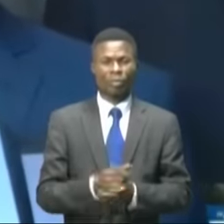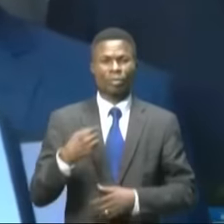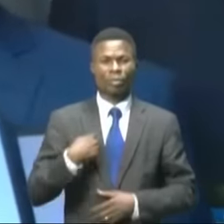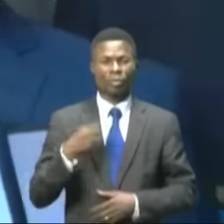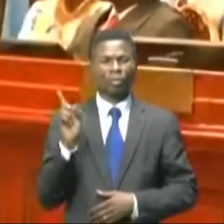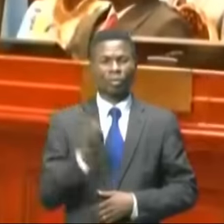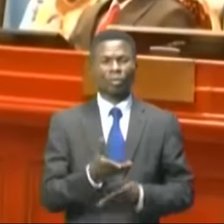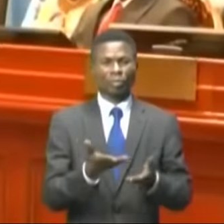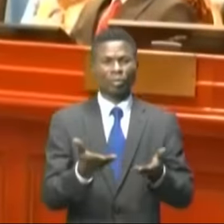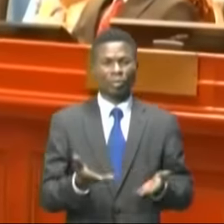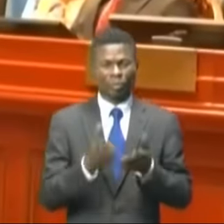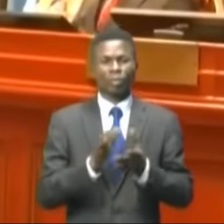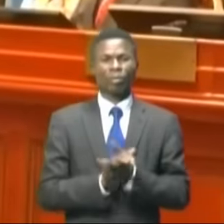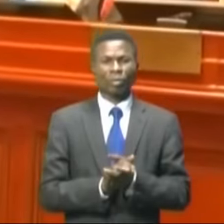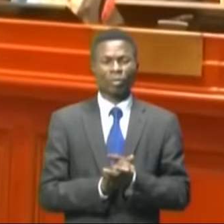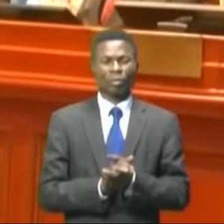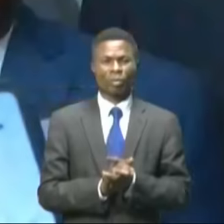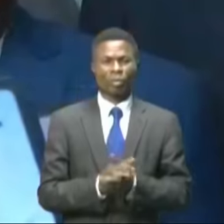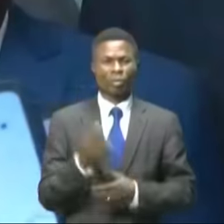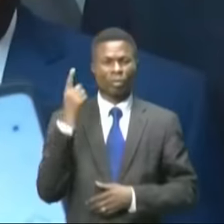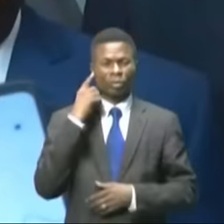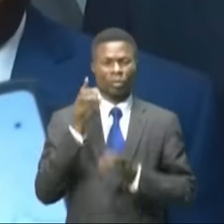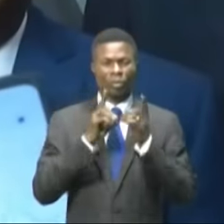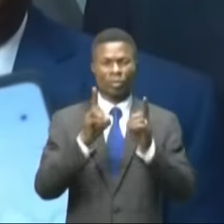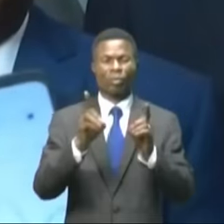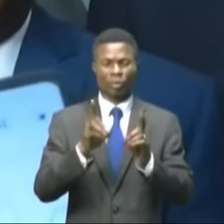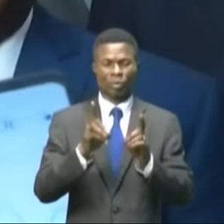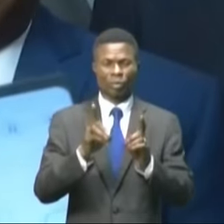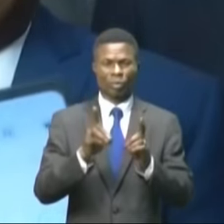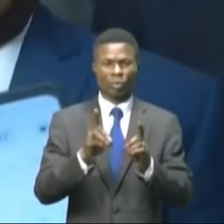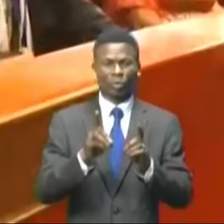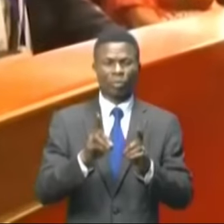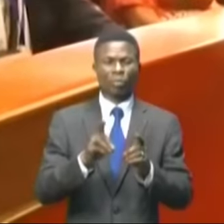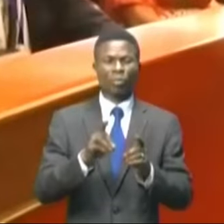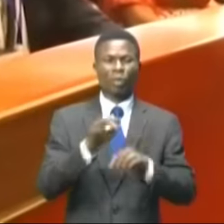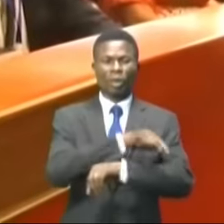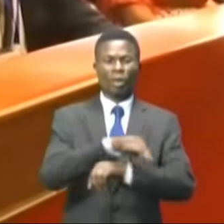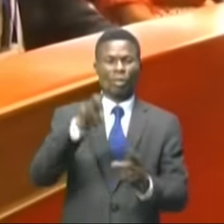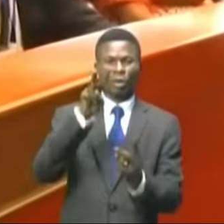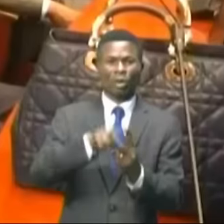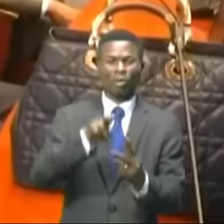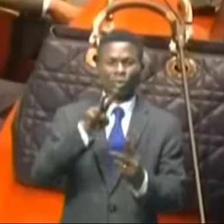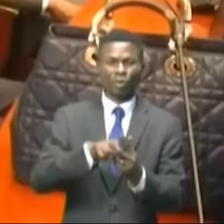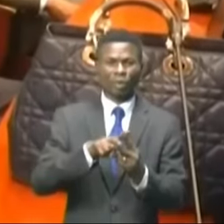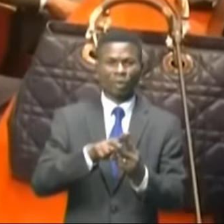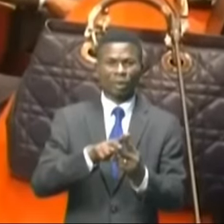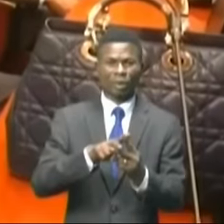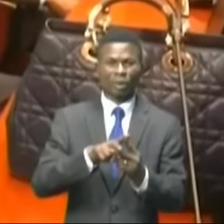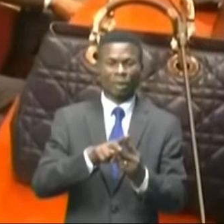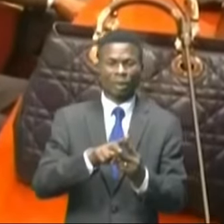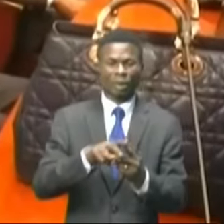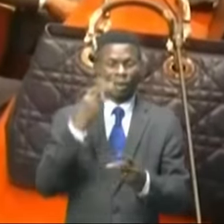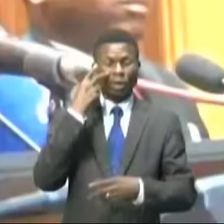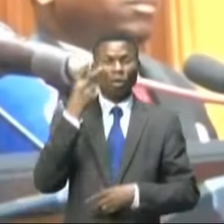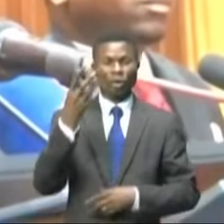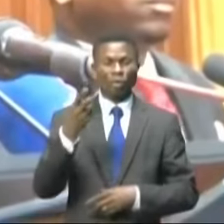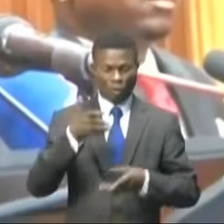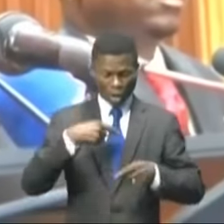le discours du président du bureau provisoire, l'estimé aîné